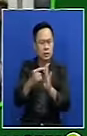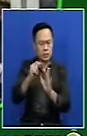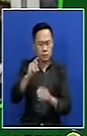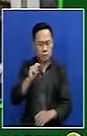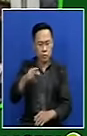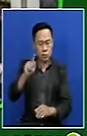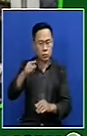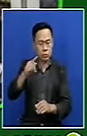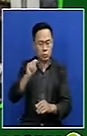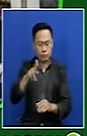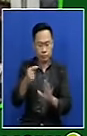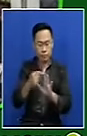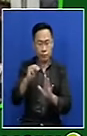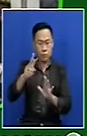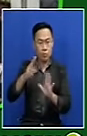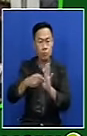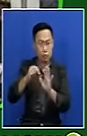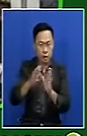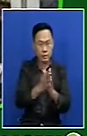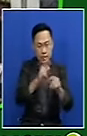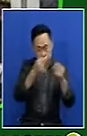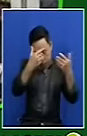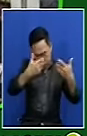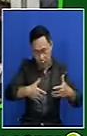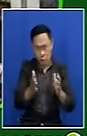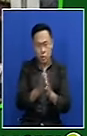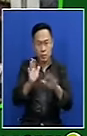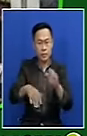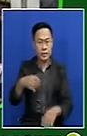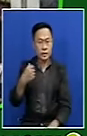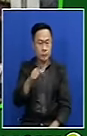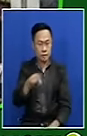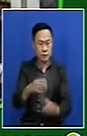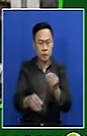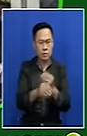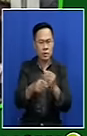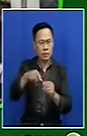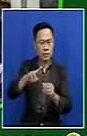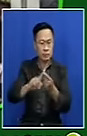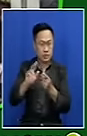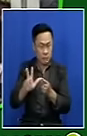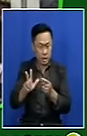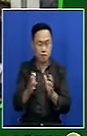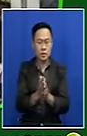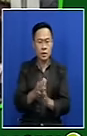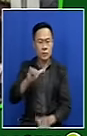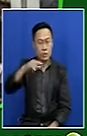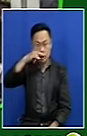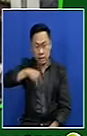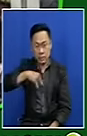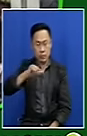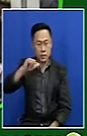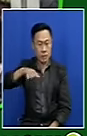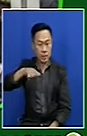เพิ่มเติมมาเป็นที่นนทรีพระราม3นะครับรัชดาพิเศษพระราม9ลาดพร้าวรามคำแห